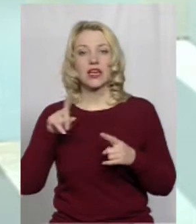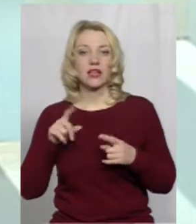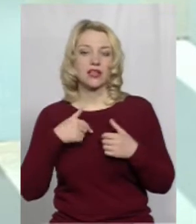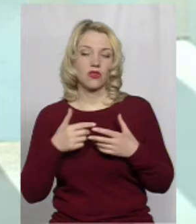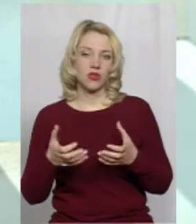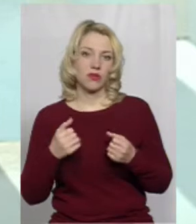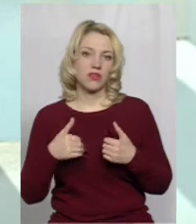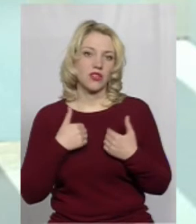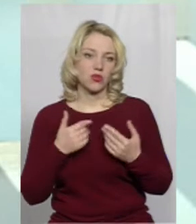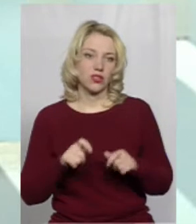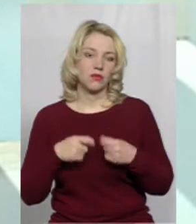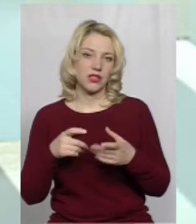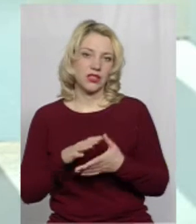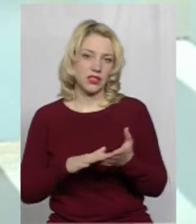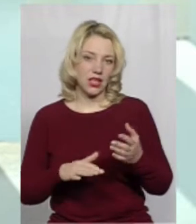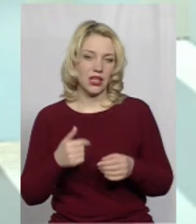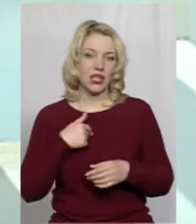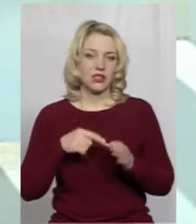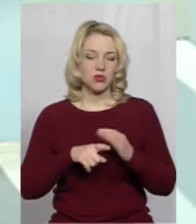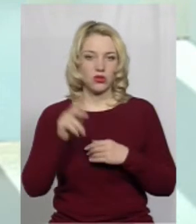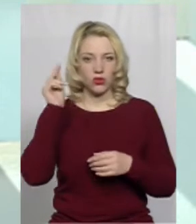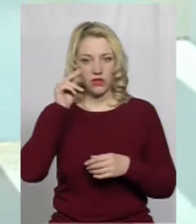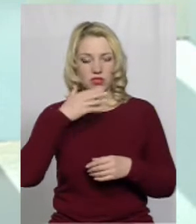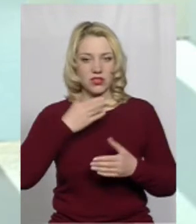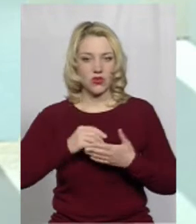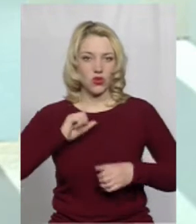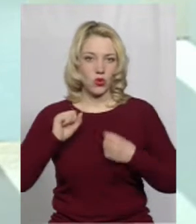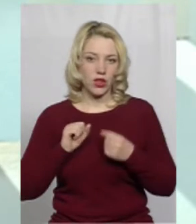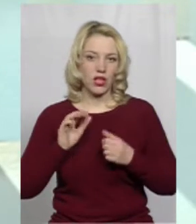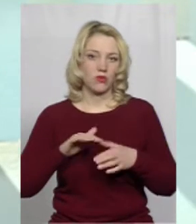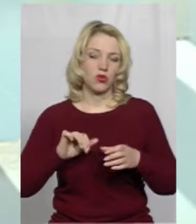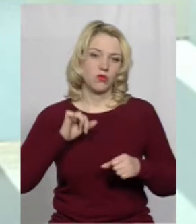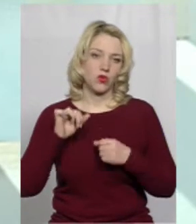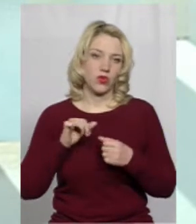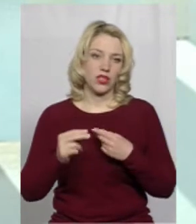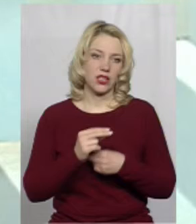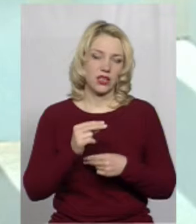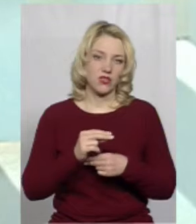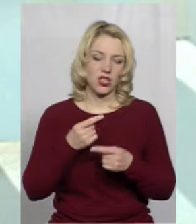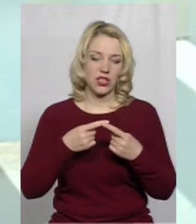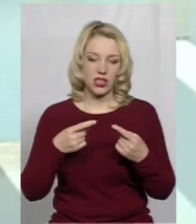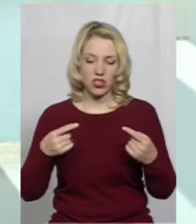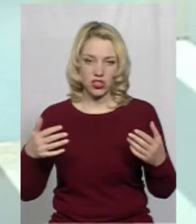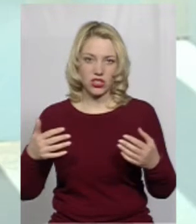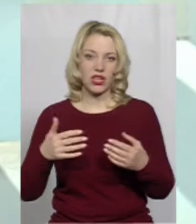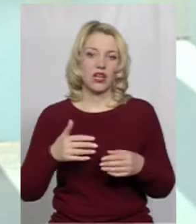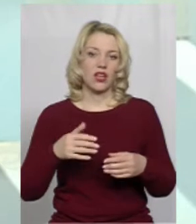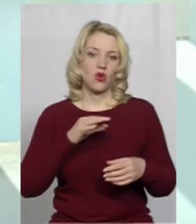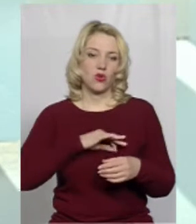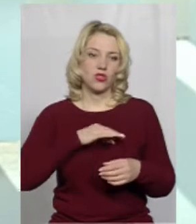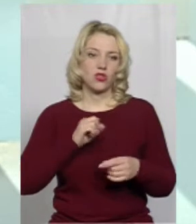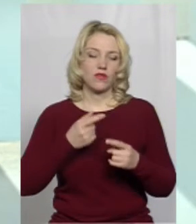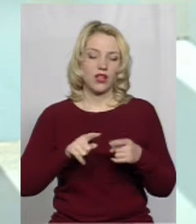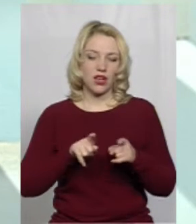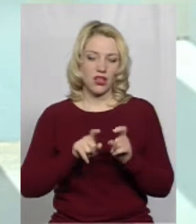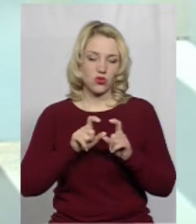отримала, захотілося передати далі. Спочатку я навчала своїх колег. Потім колеги навчали вже інших користувачів, а така школа